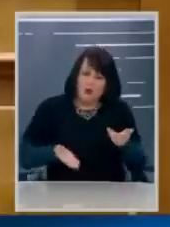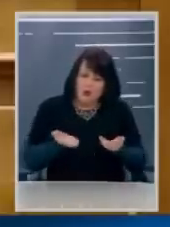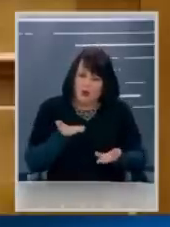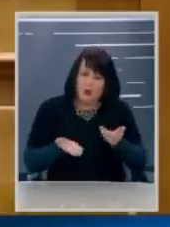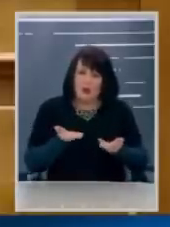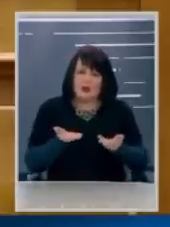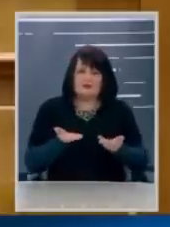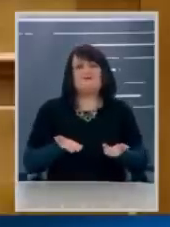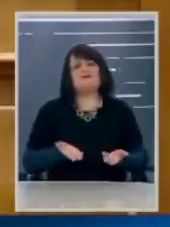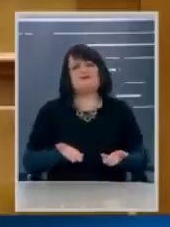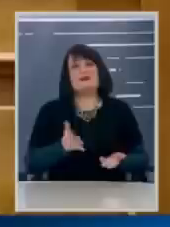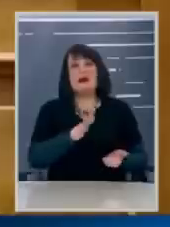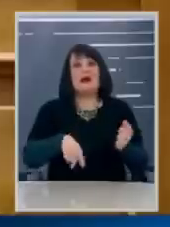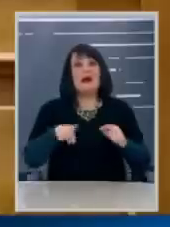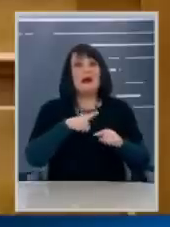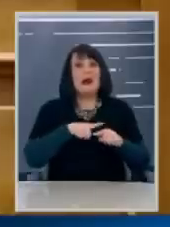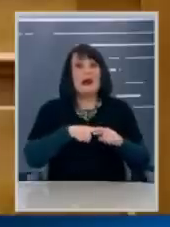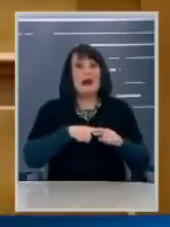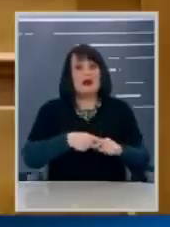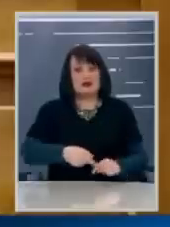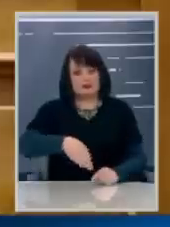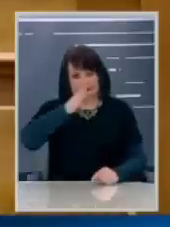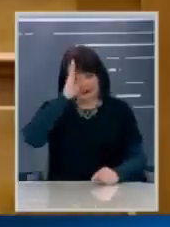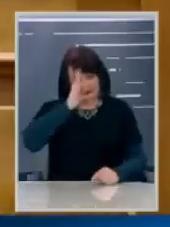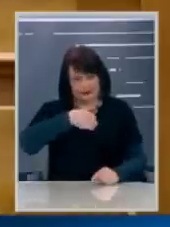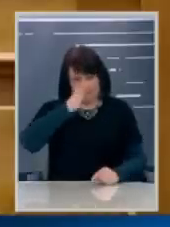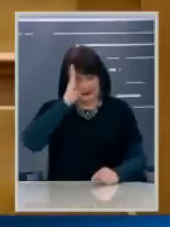Αλλά ο λαός θα πληρώσει τα σκληρά μέτρα.